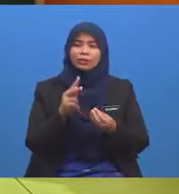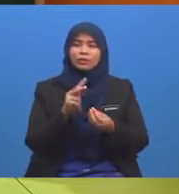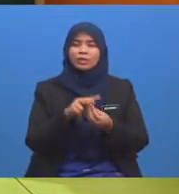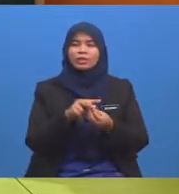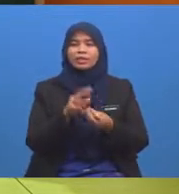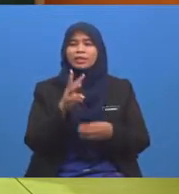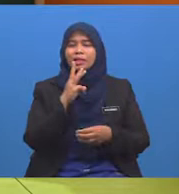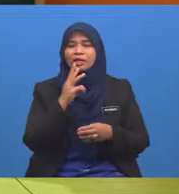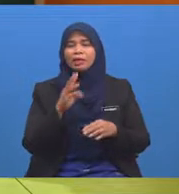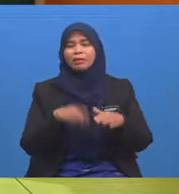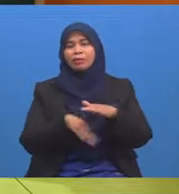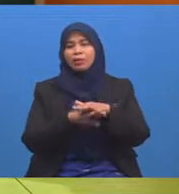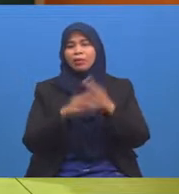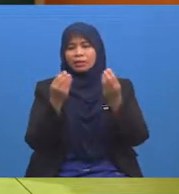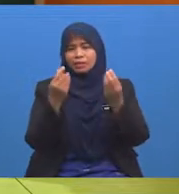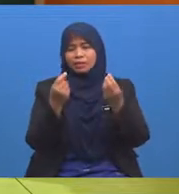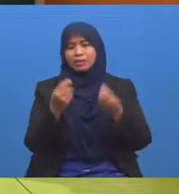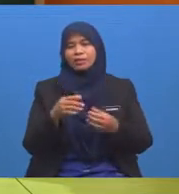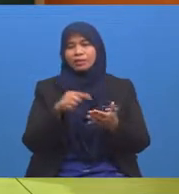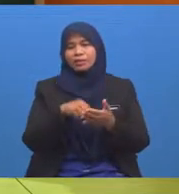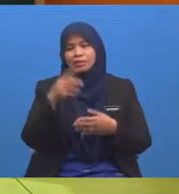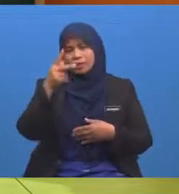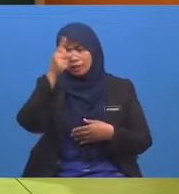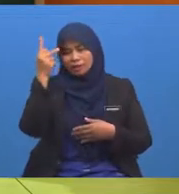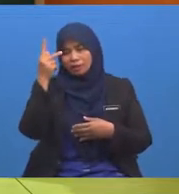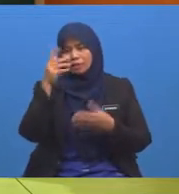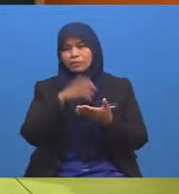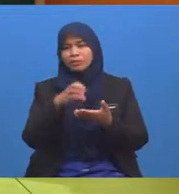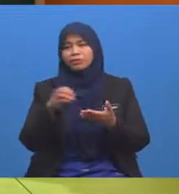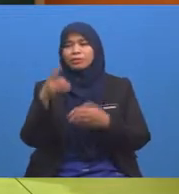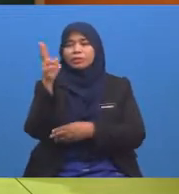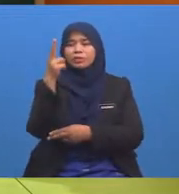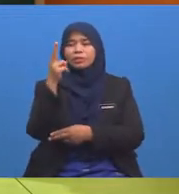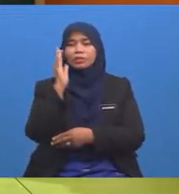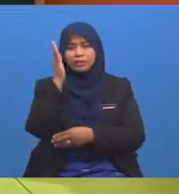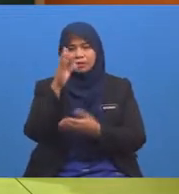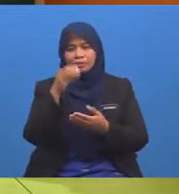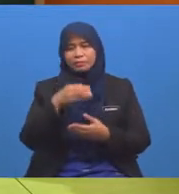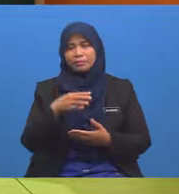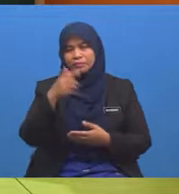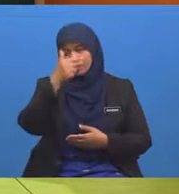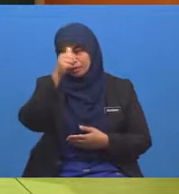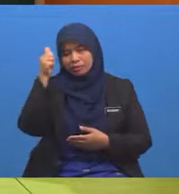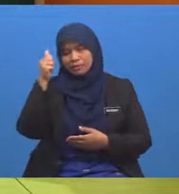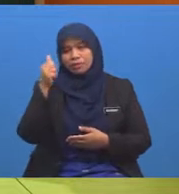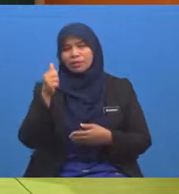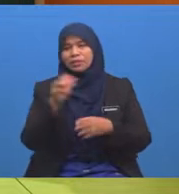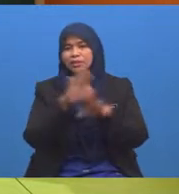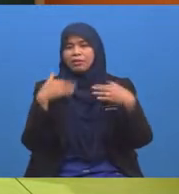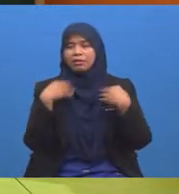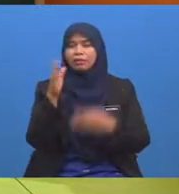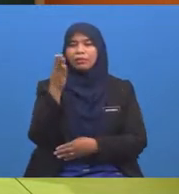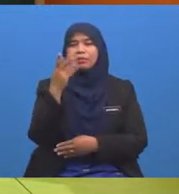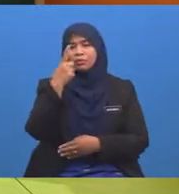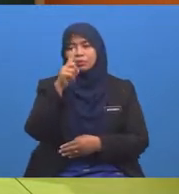berlakunya resapan air tanah. Ini kerana kemusnahan hutan akan menyebabkan ketiadaan pokok untuk